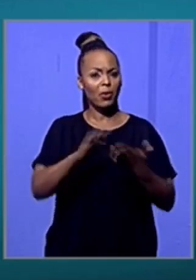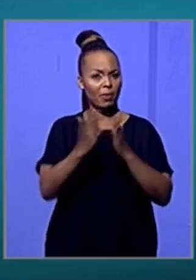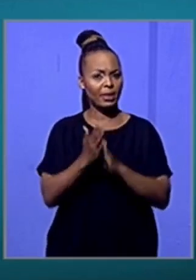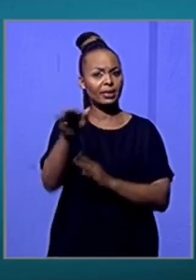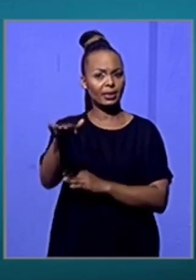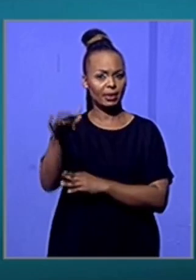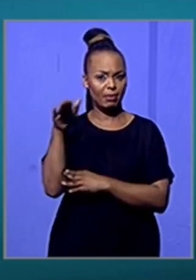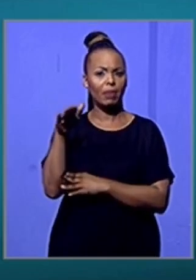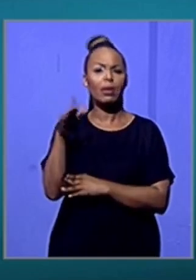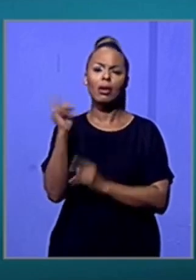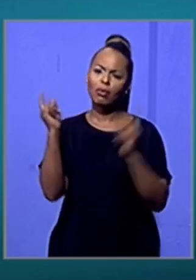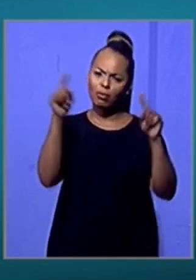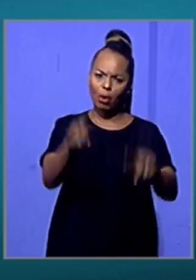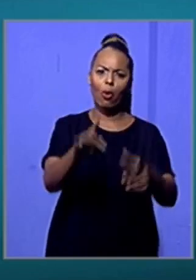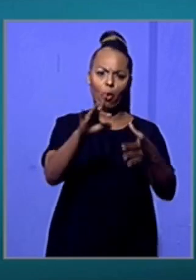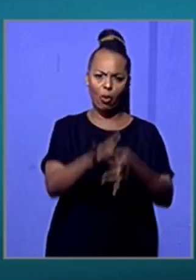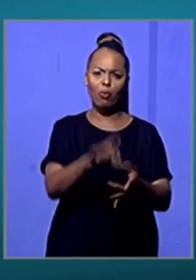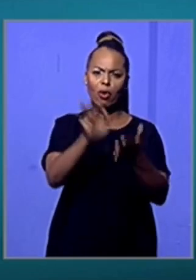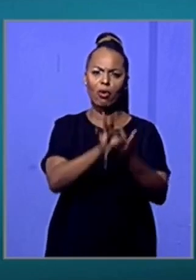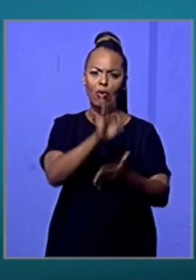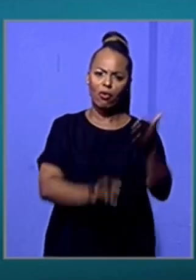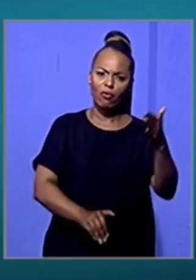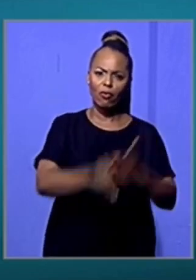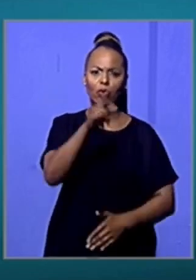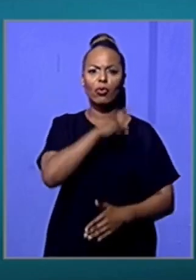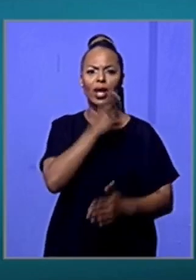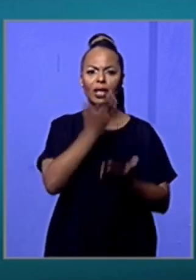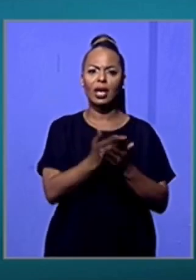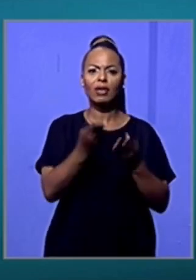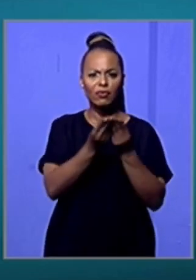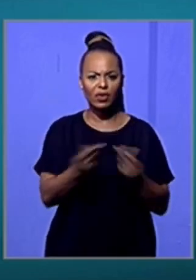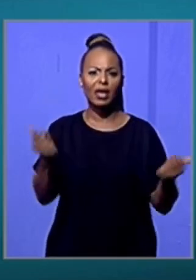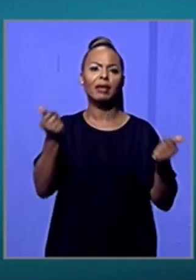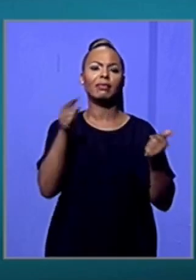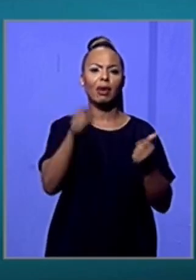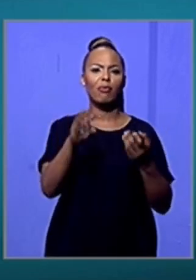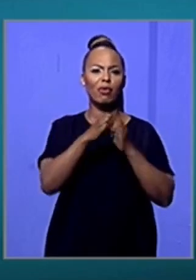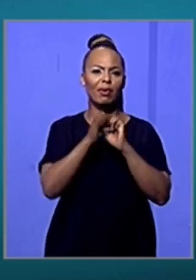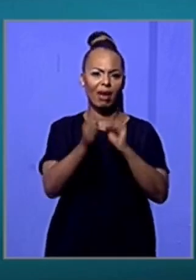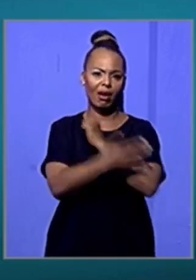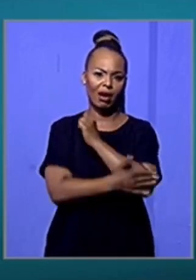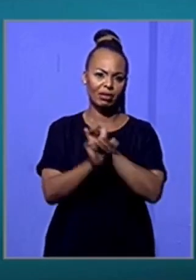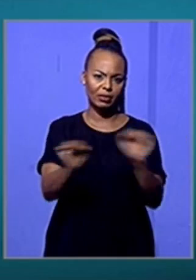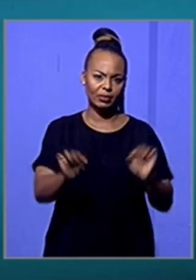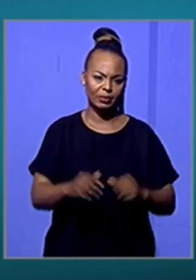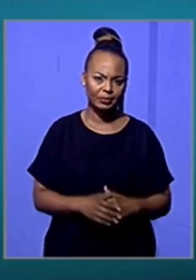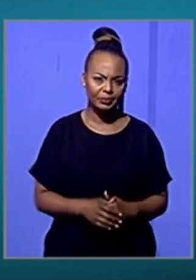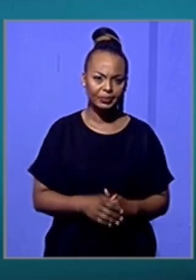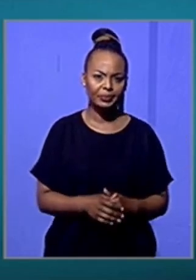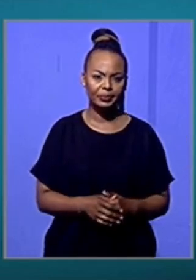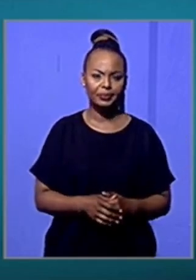Zimbabwe ba ye gae ba ye go vouta ba kgone go ka baakanya naga ya bona.